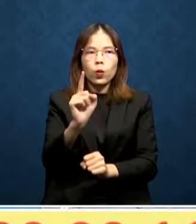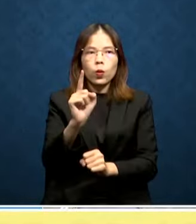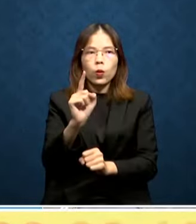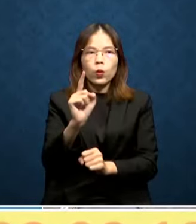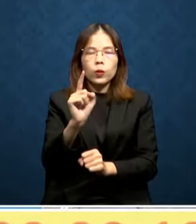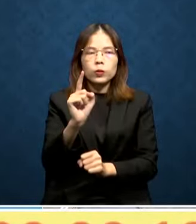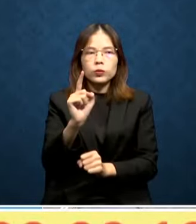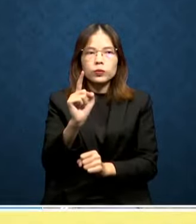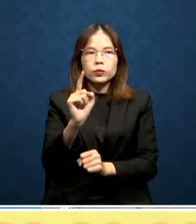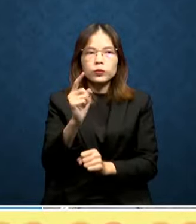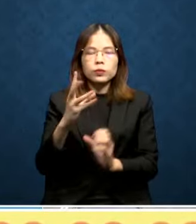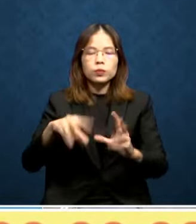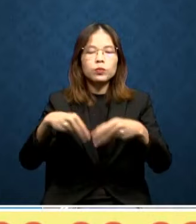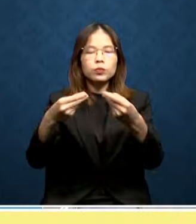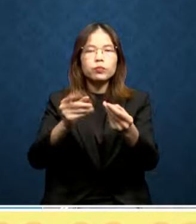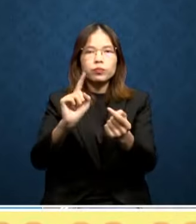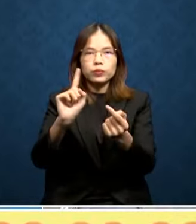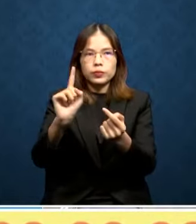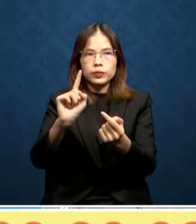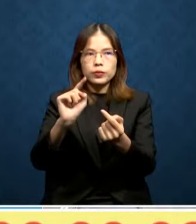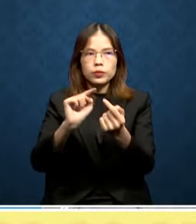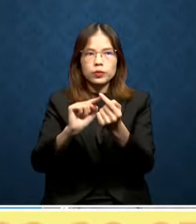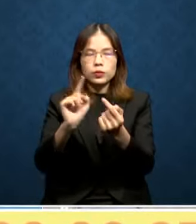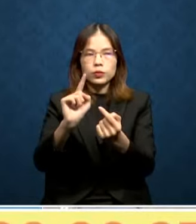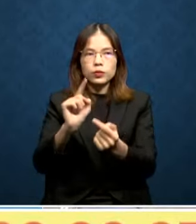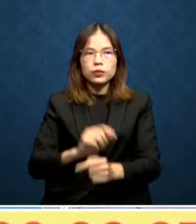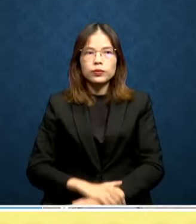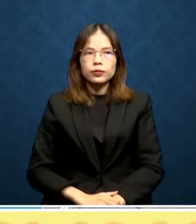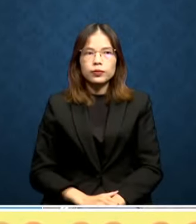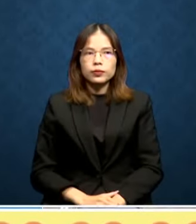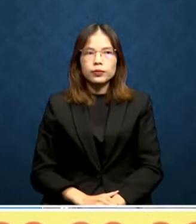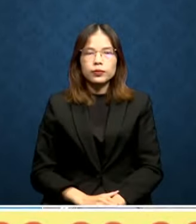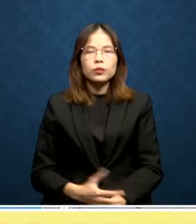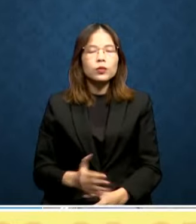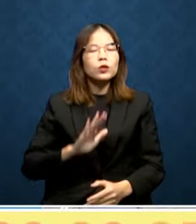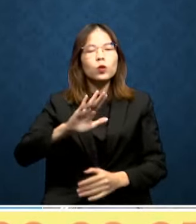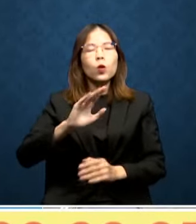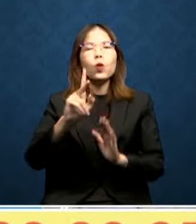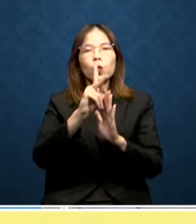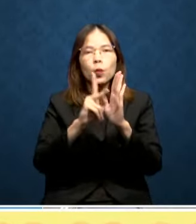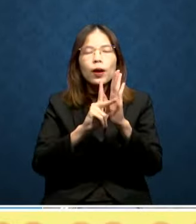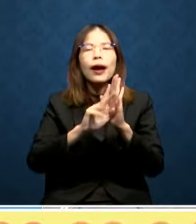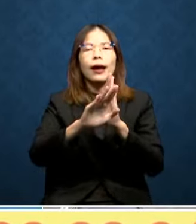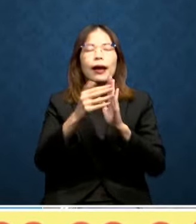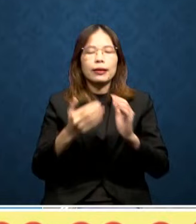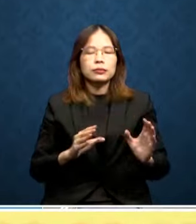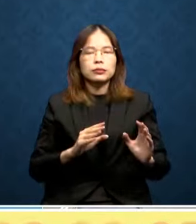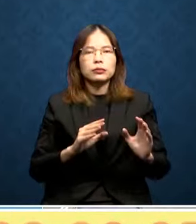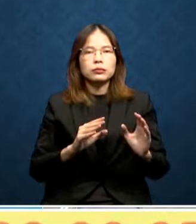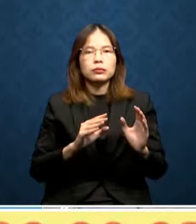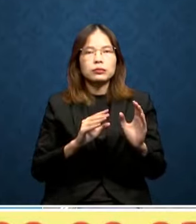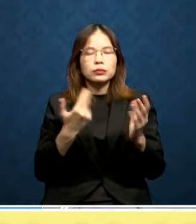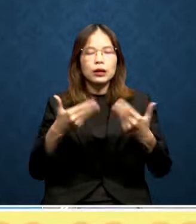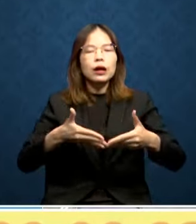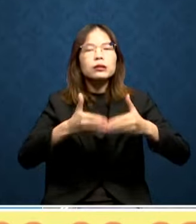อ่าเพื่อให้เข้ากับอ่าข้อกฎหมายนะครับก็ตั้งขึ้นมาเป็นลักษณะนิคม